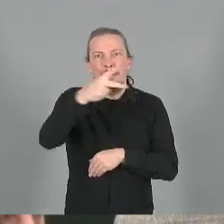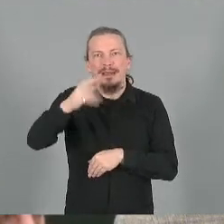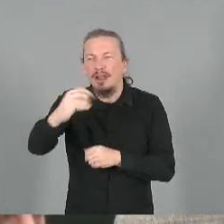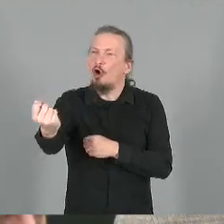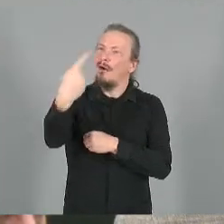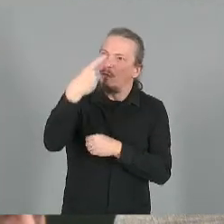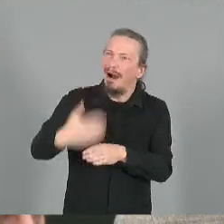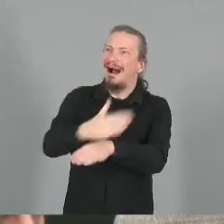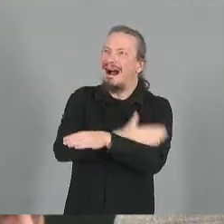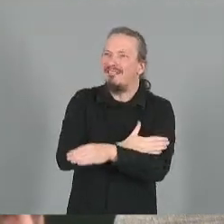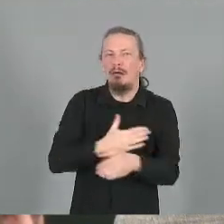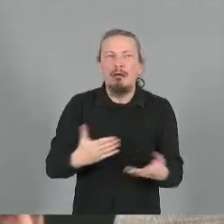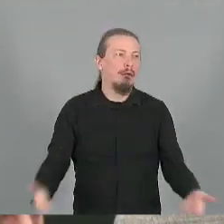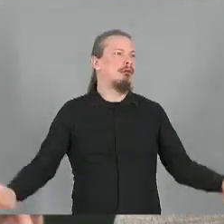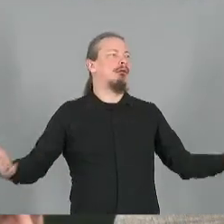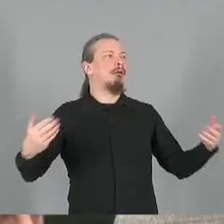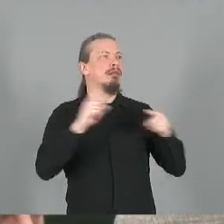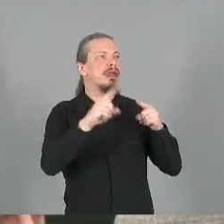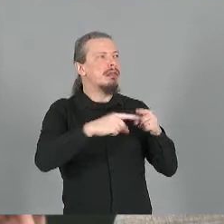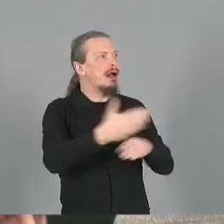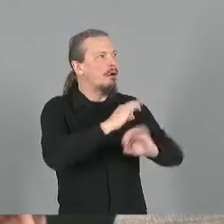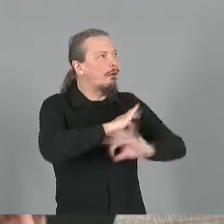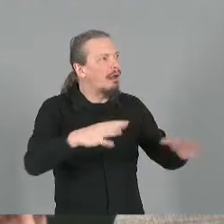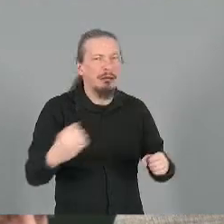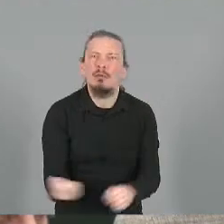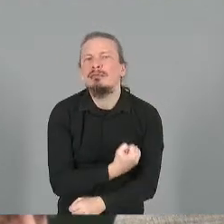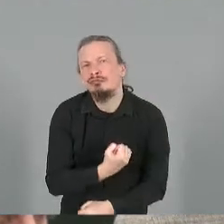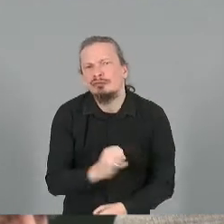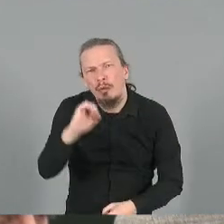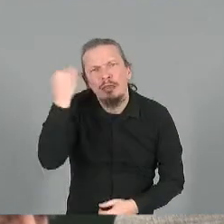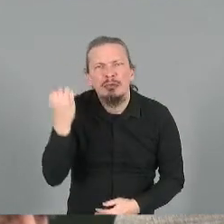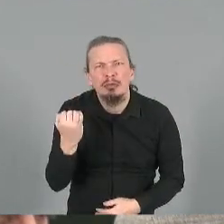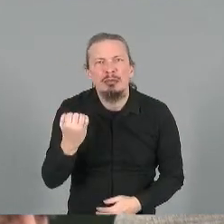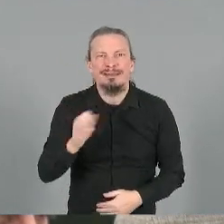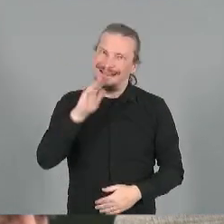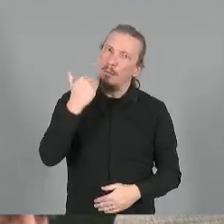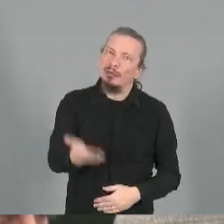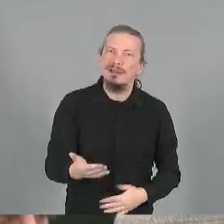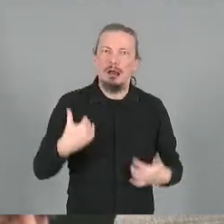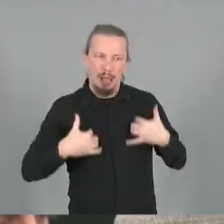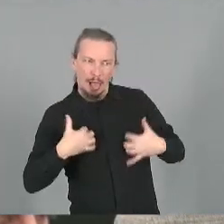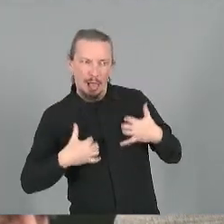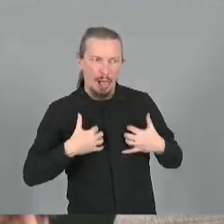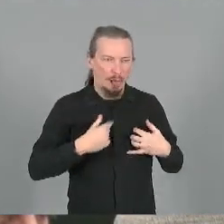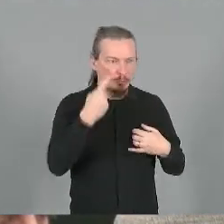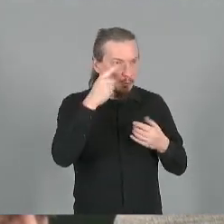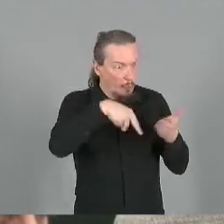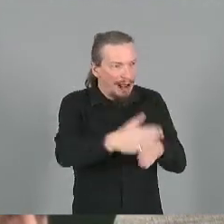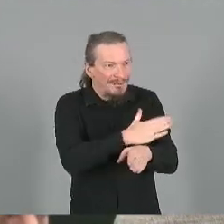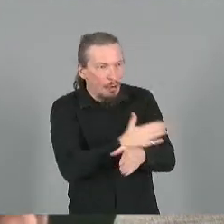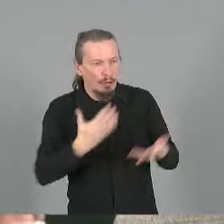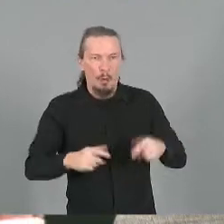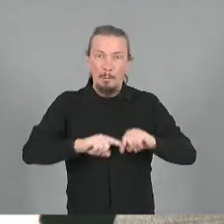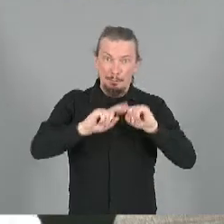regrettons. N'ayant pas eu le détail de ces éléments d'analyse en amont, nous ne sommes pas en mesure d'affirmer que ce budget n'entrave pas l'atteinte